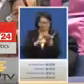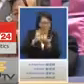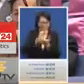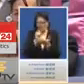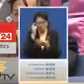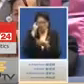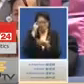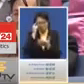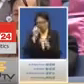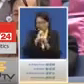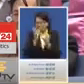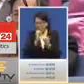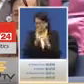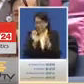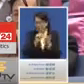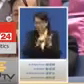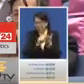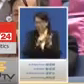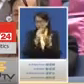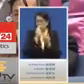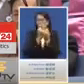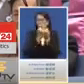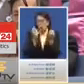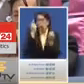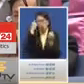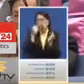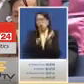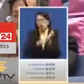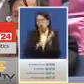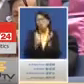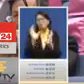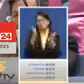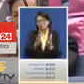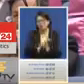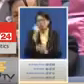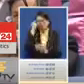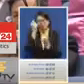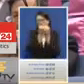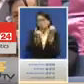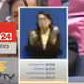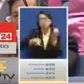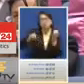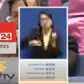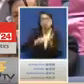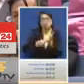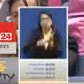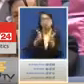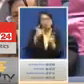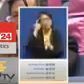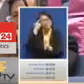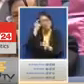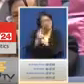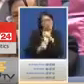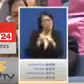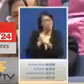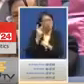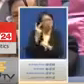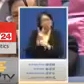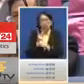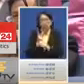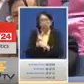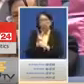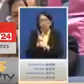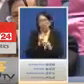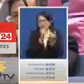ไว้ตอนนั้นแหละจะศึกษาเขาก็ดูออกว่าไม่แก้หรอกถ้าไม่แก้เชื่อเลยอีกไม่เกินปี2ปีระเบิดที่เขานอนก